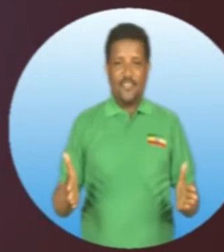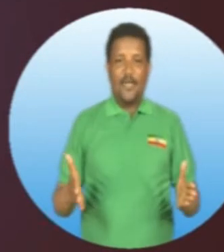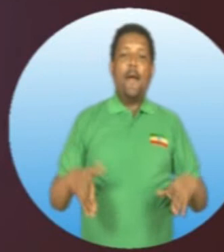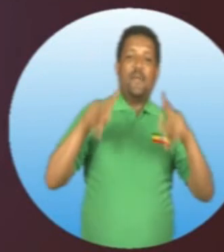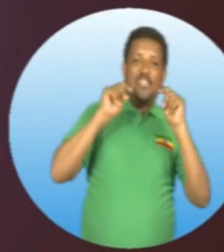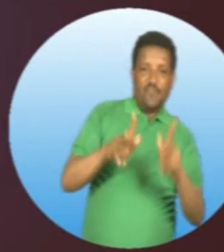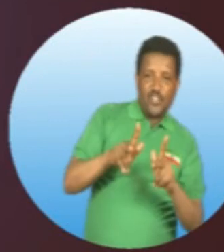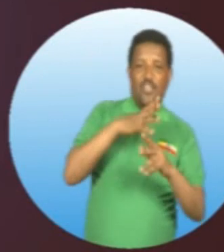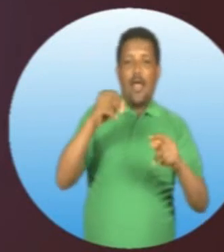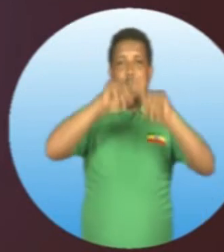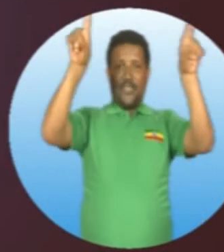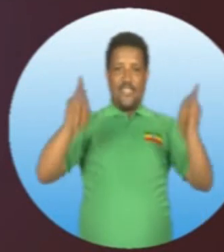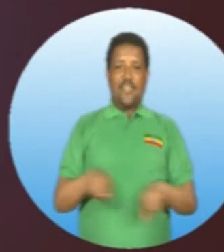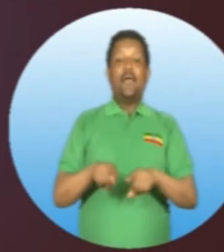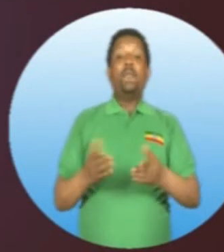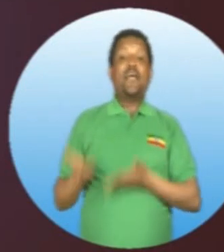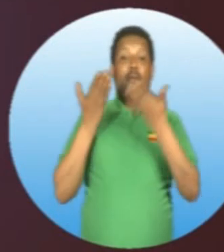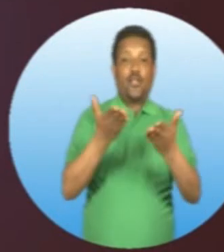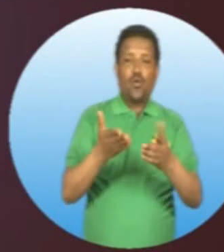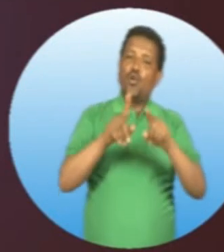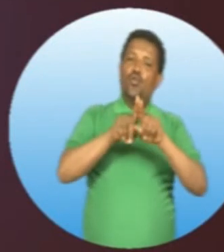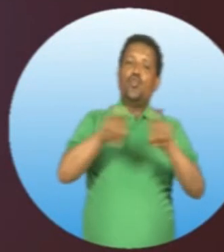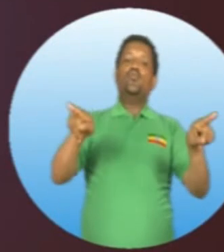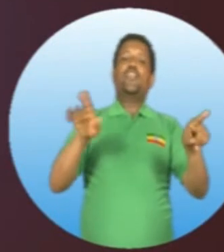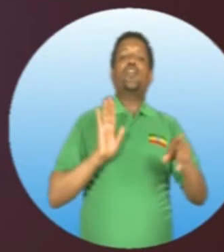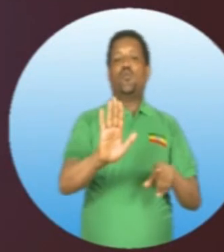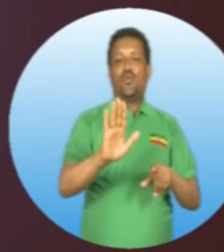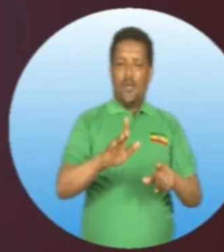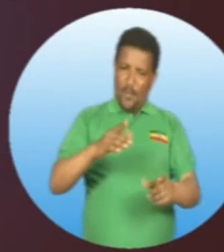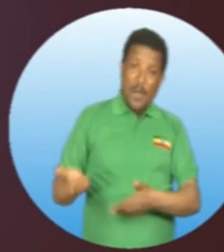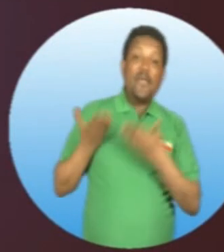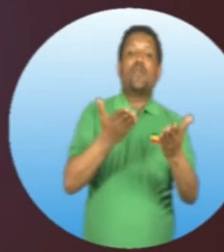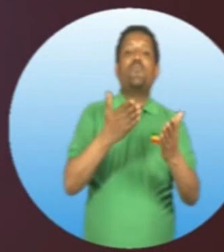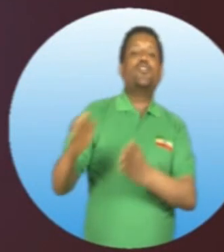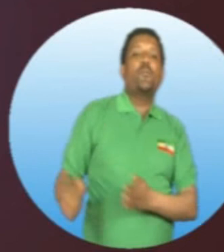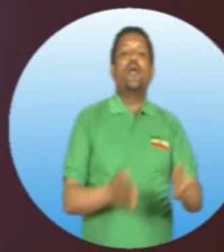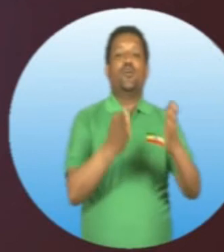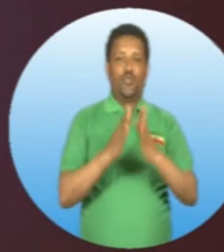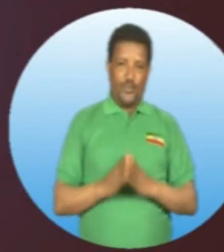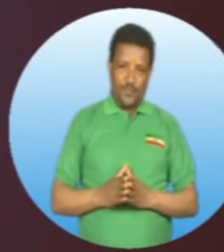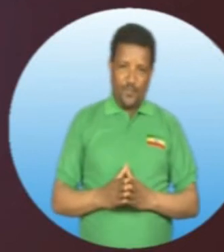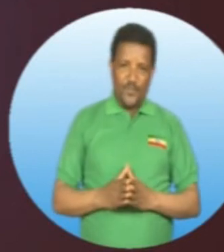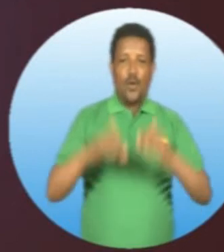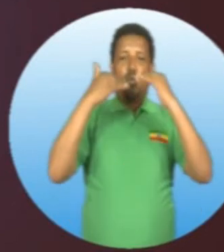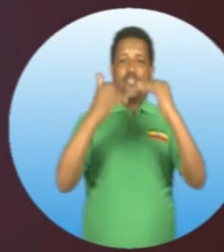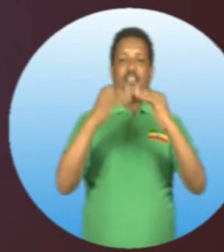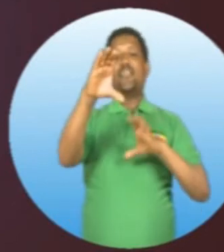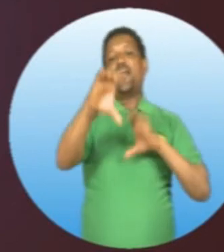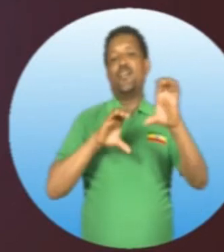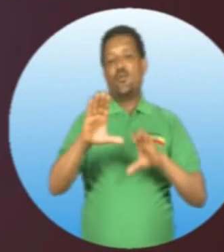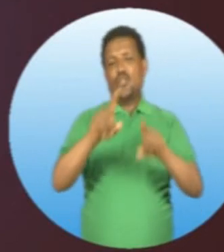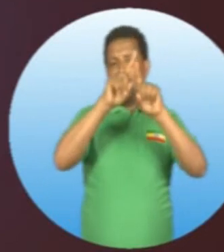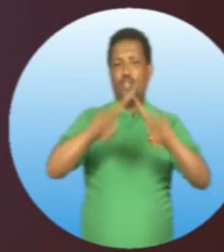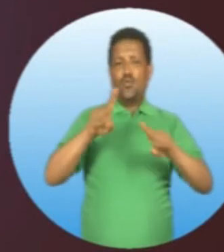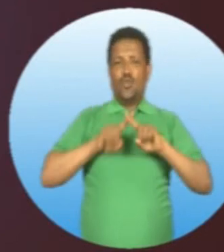በመድረክ በቴሌቪዥንና በስክሪን መቅረባቸው ልዩነታቸውን በሚቀርቡባቸው መንገዶች ወሰን